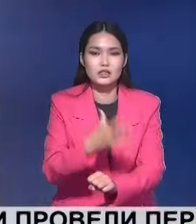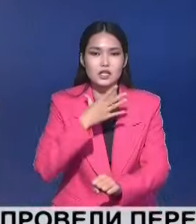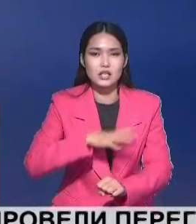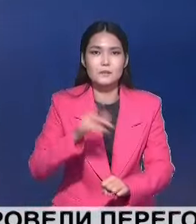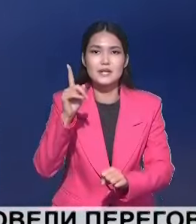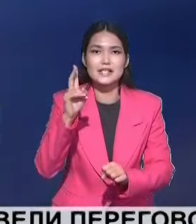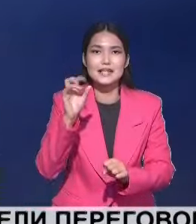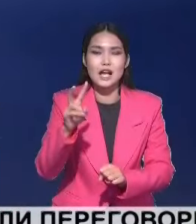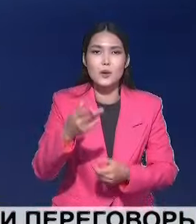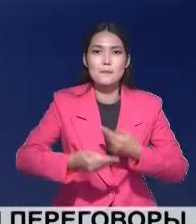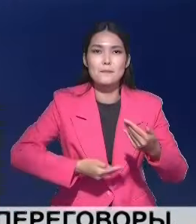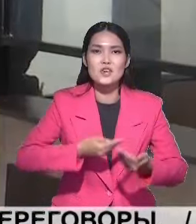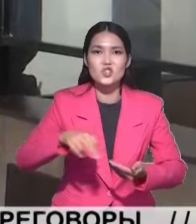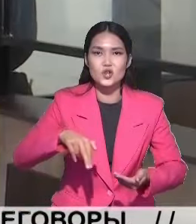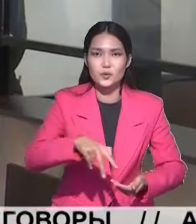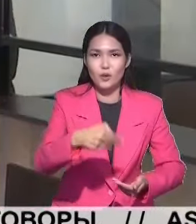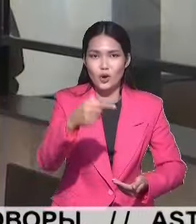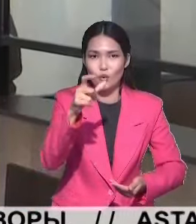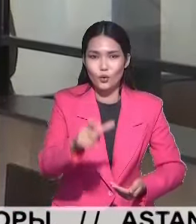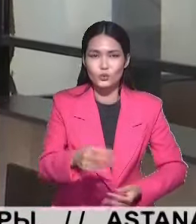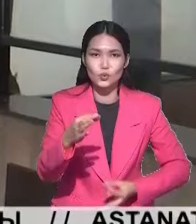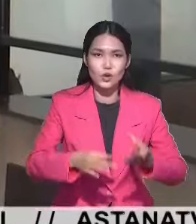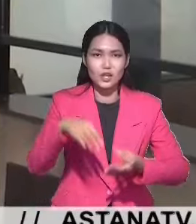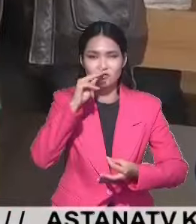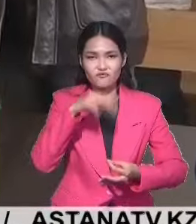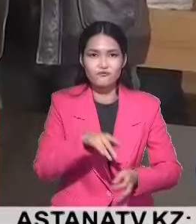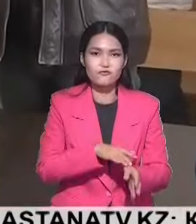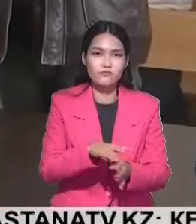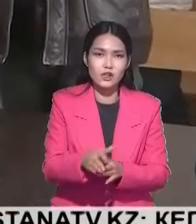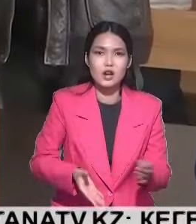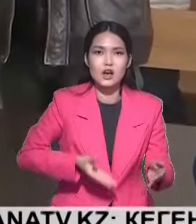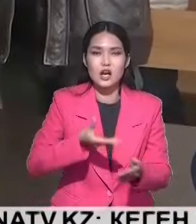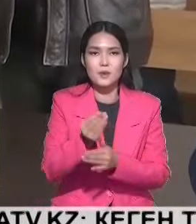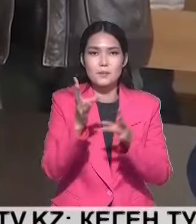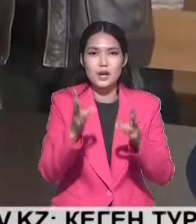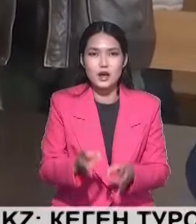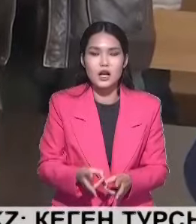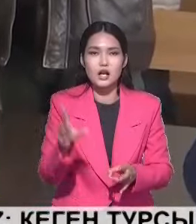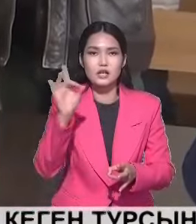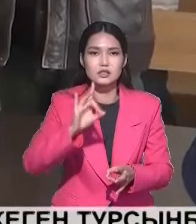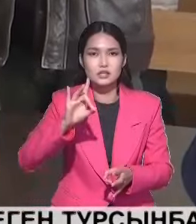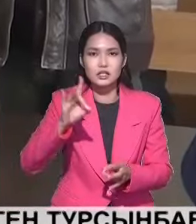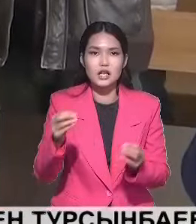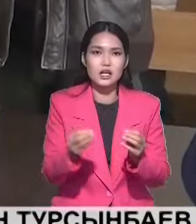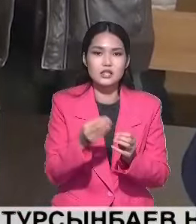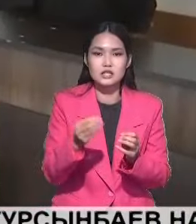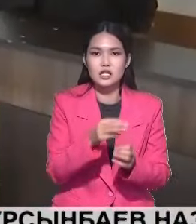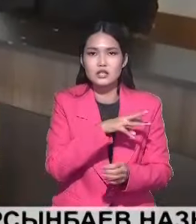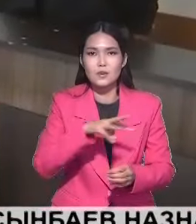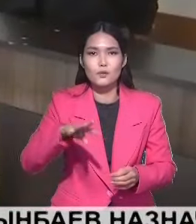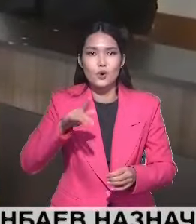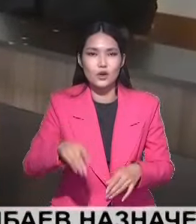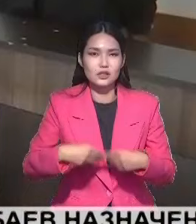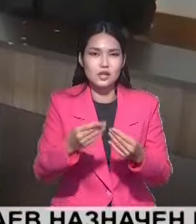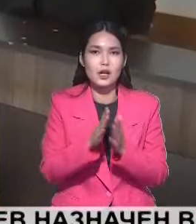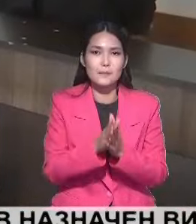перед знаком «пешеходный переход». К слову, подсудимый признал свою вину. Он выплатил потерпевшим моральную компенсацию в размере 10 миллионов